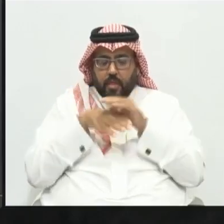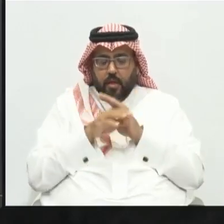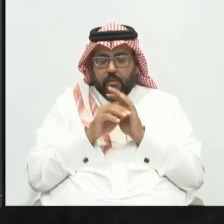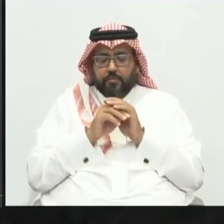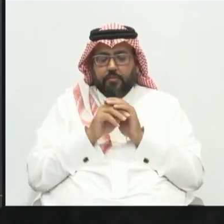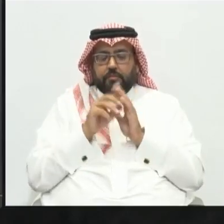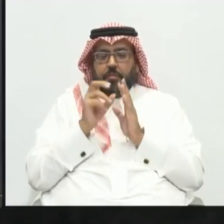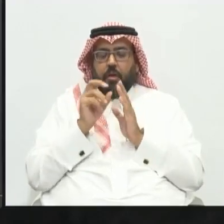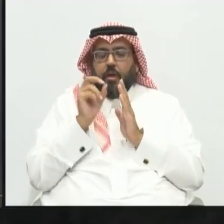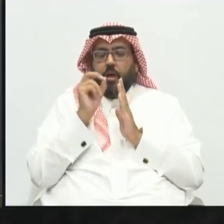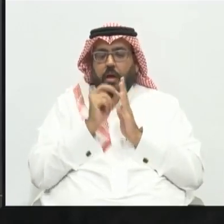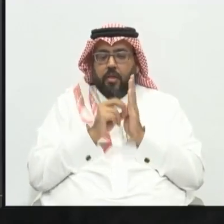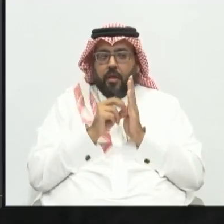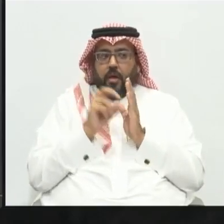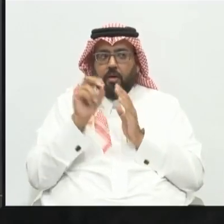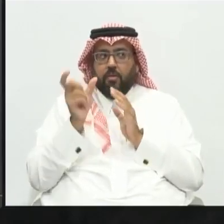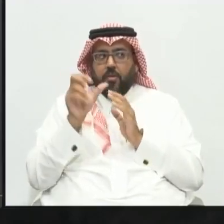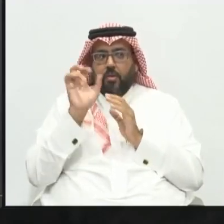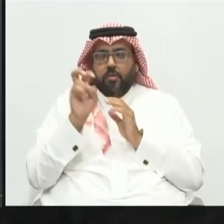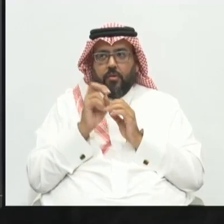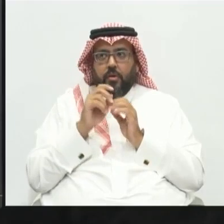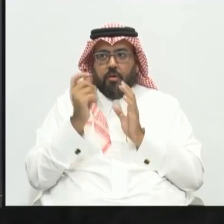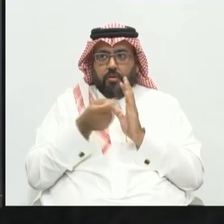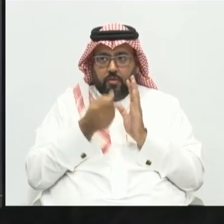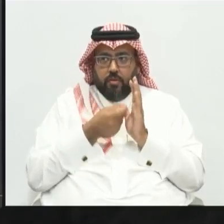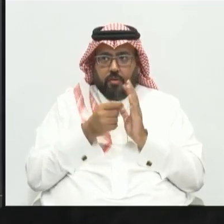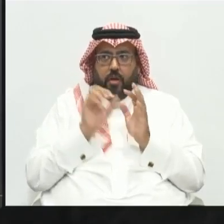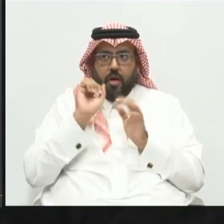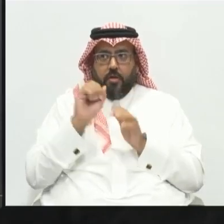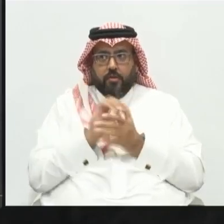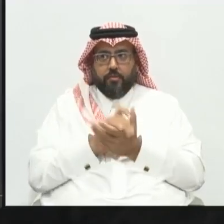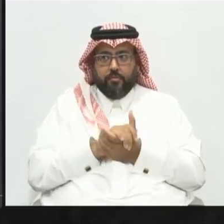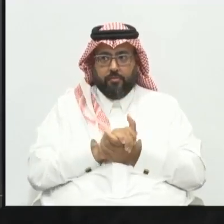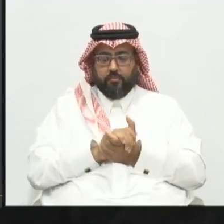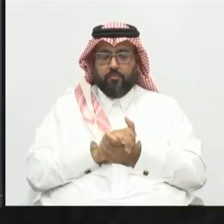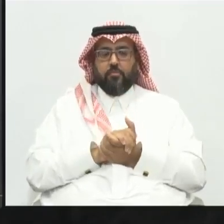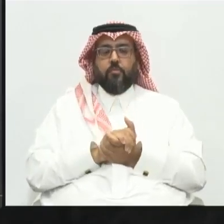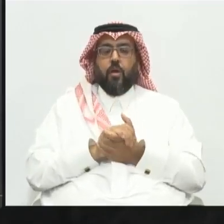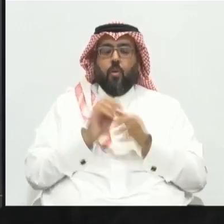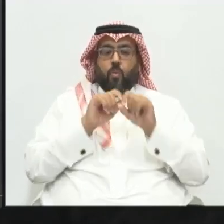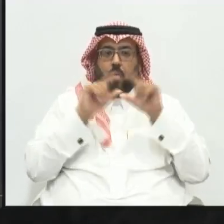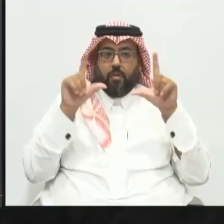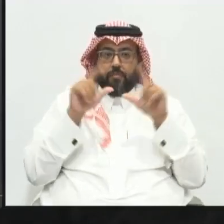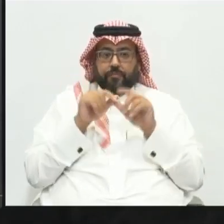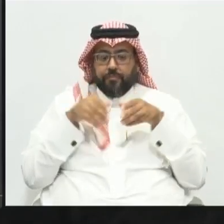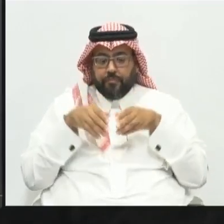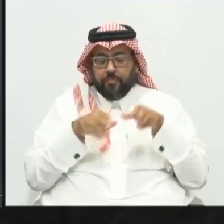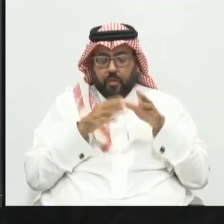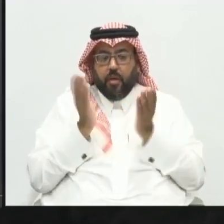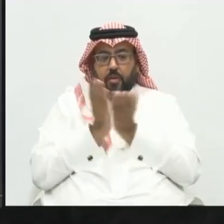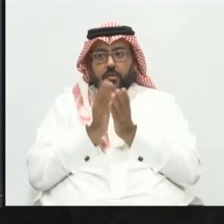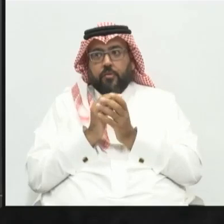هذه القاعده القانونيه هذه القاعده القانونيه لما تكتب لها خصائص وضحنا في خلال الدروس